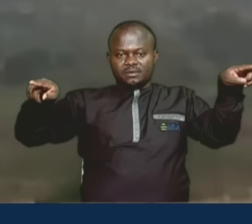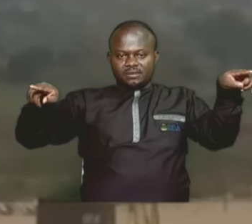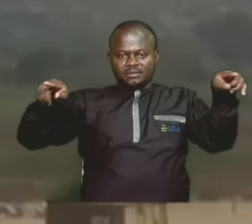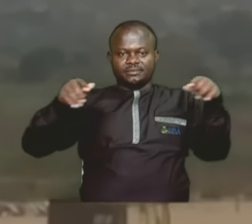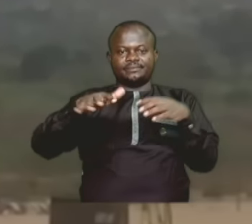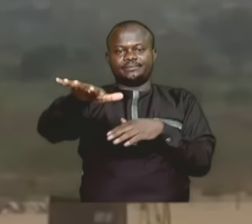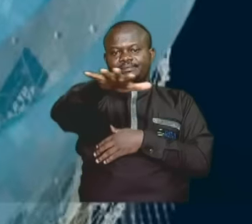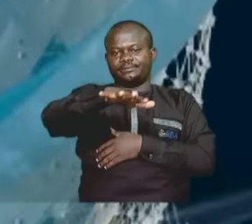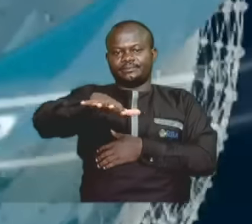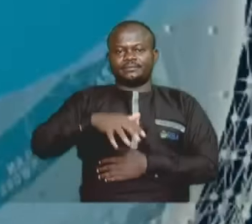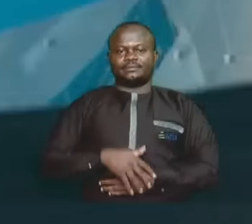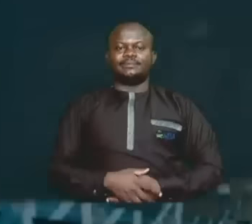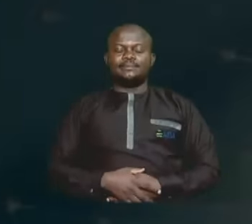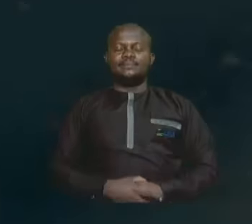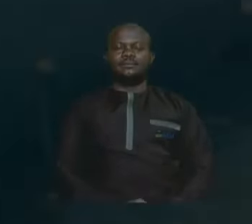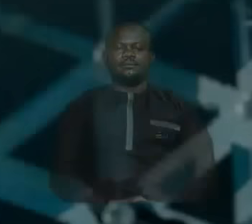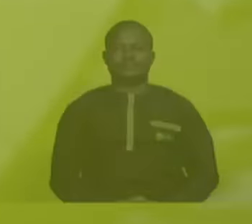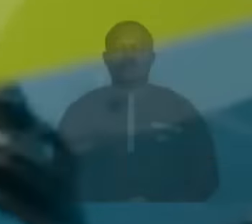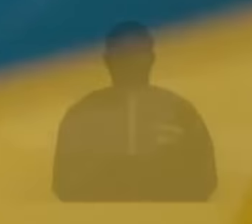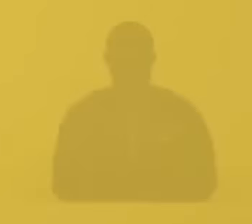Libani.